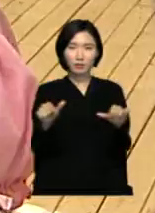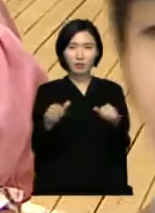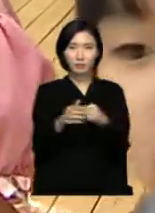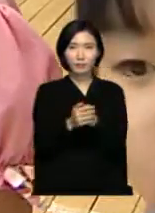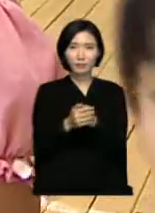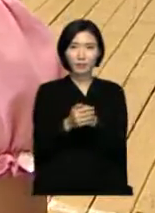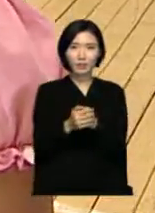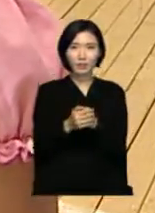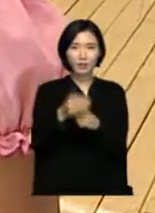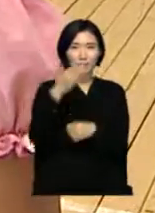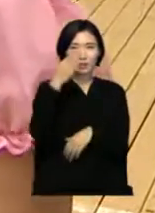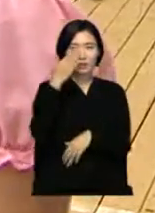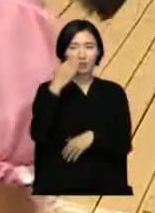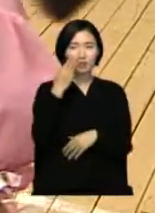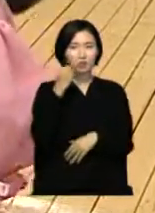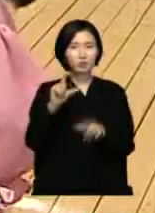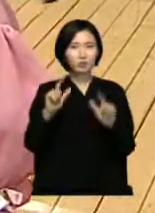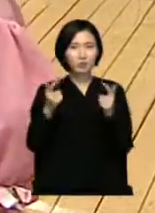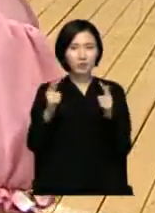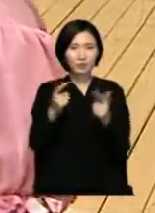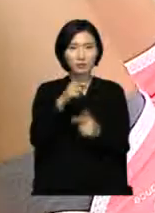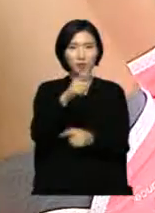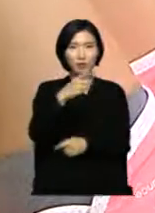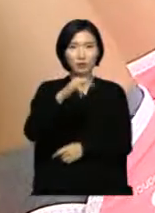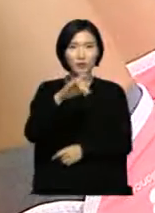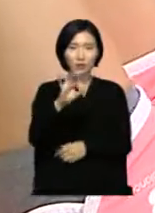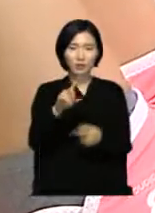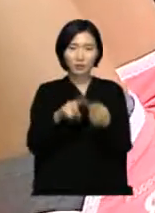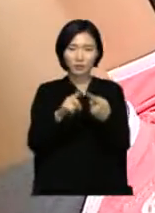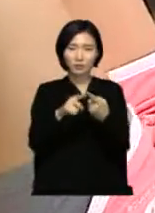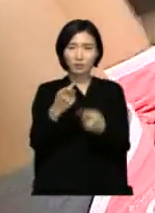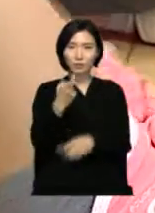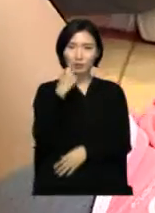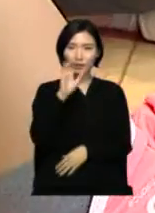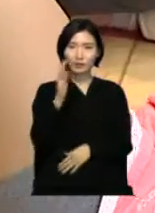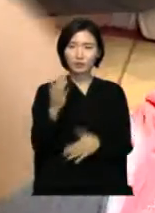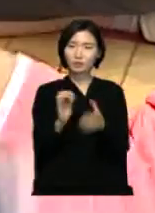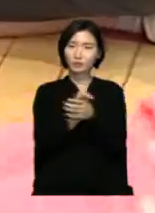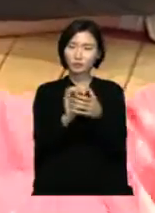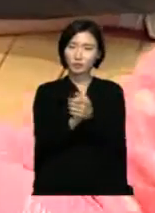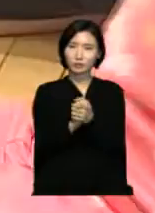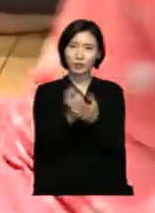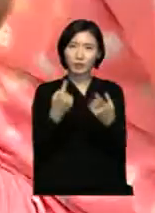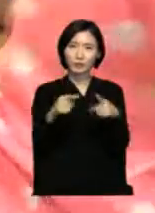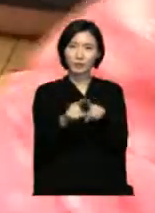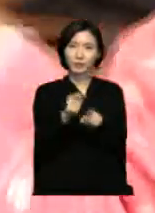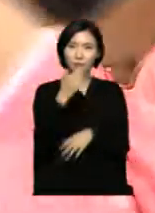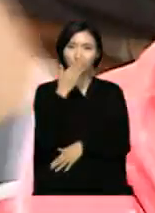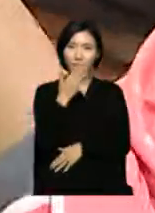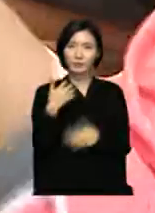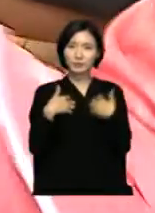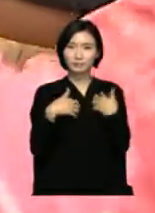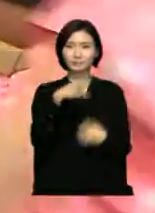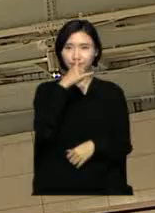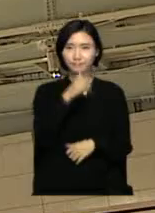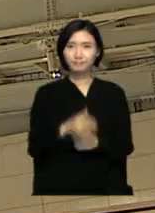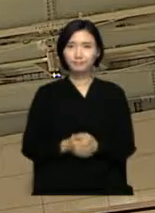컬링이란 종목에 한걸음더 다가갑니다 친구들이랑 할 수 있으니까